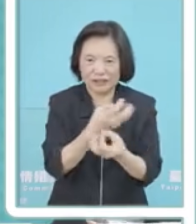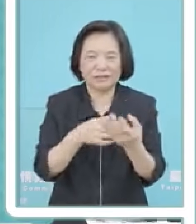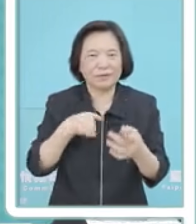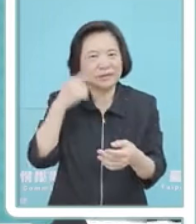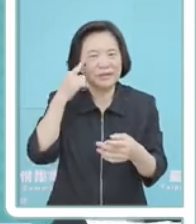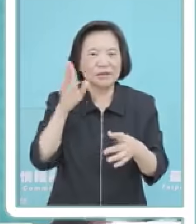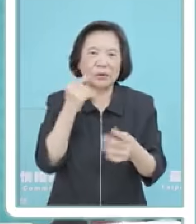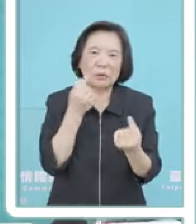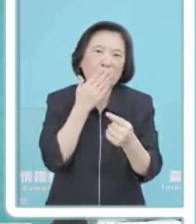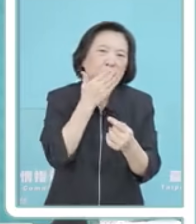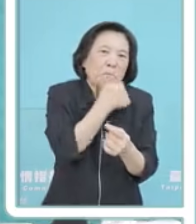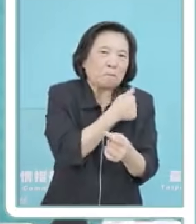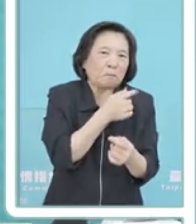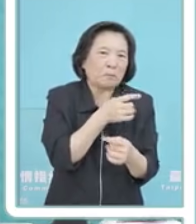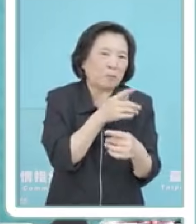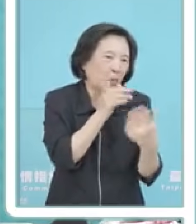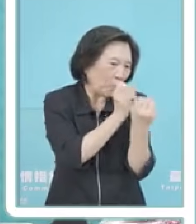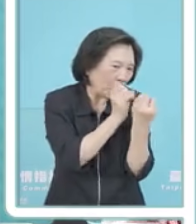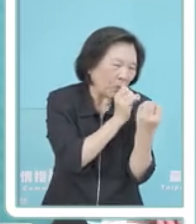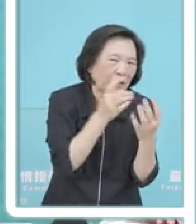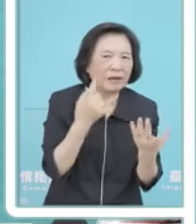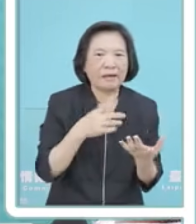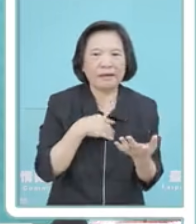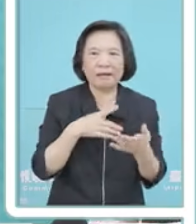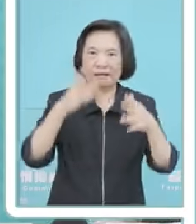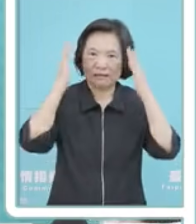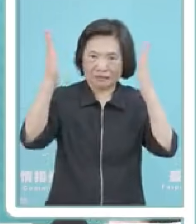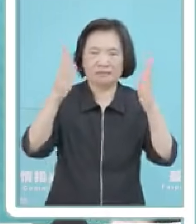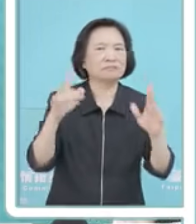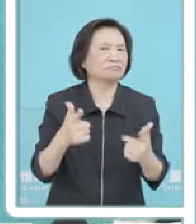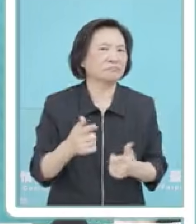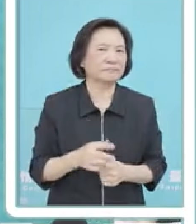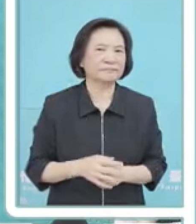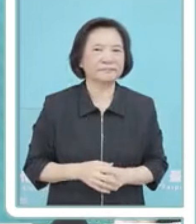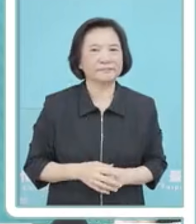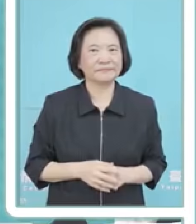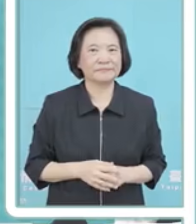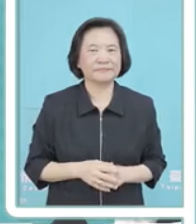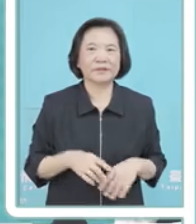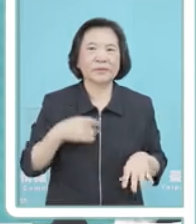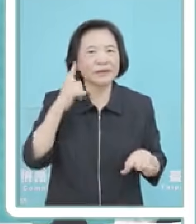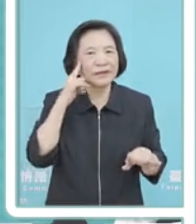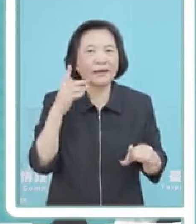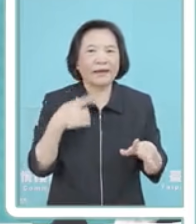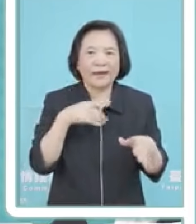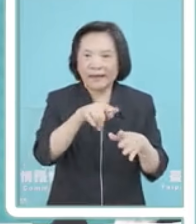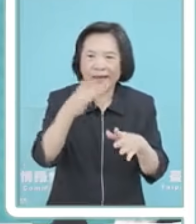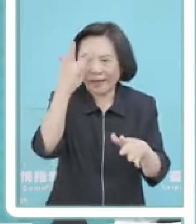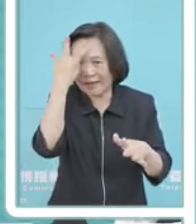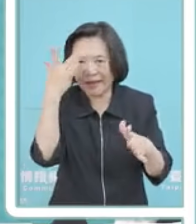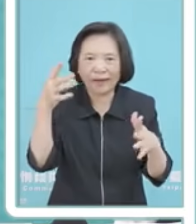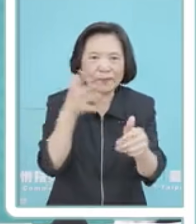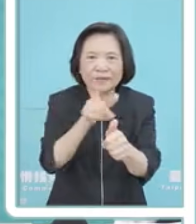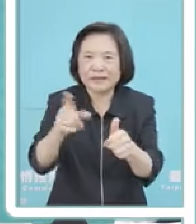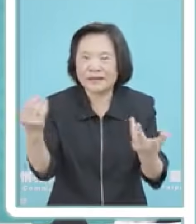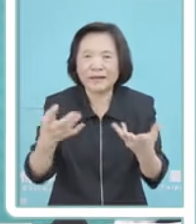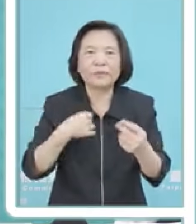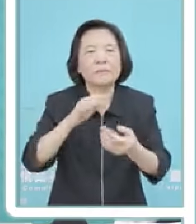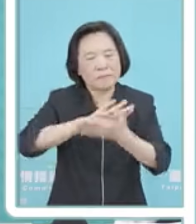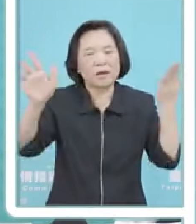方管道了哈。所以，我倒觉得这样的哦，面对问题解决问题的，首都生活圈本来